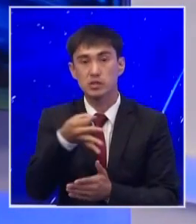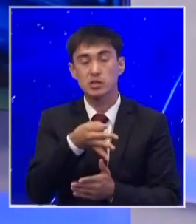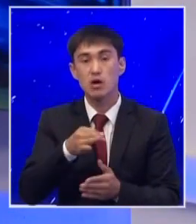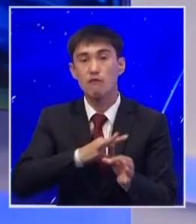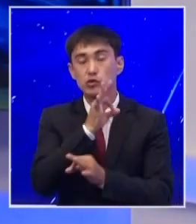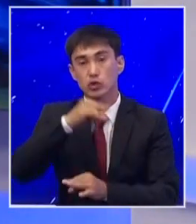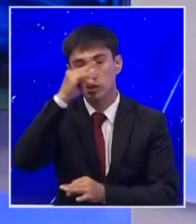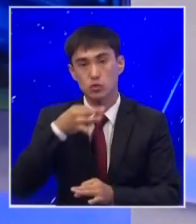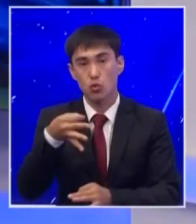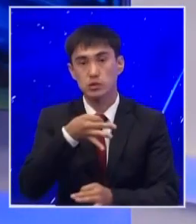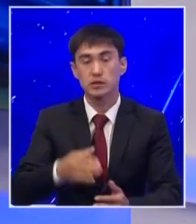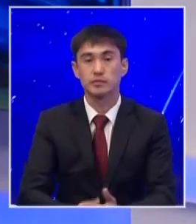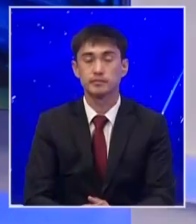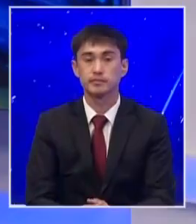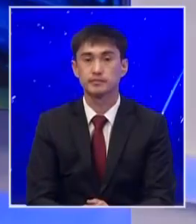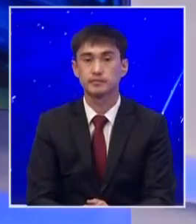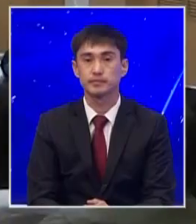и Восточно-Казахстанской области.